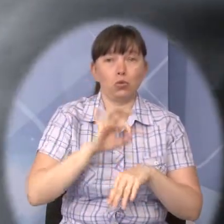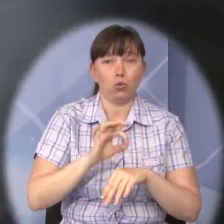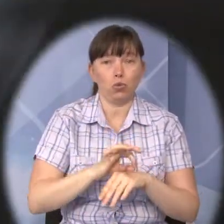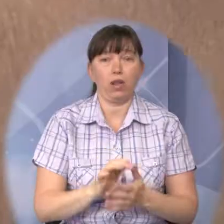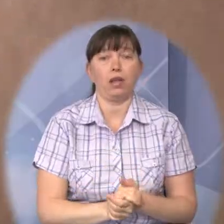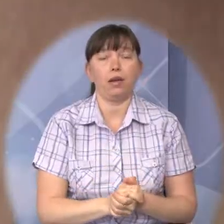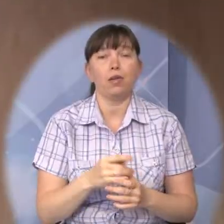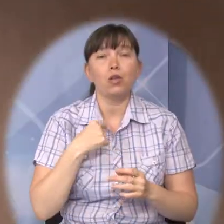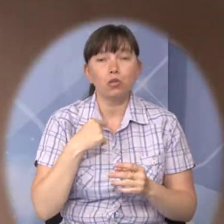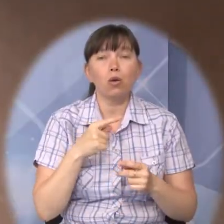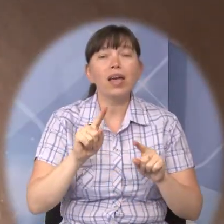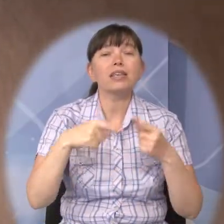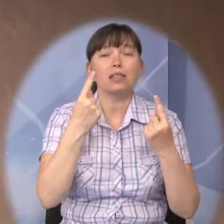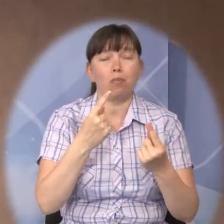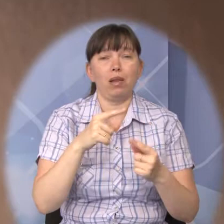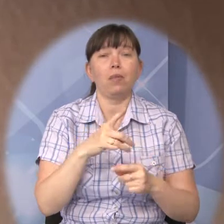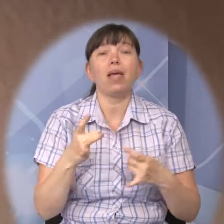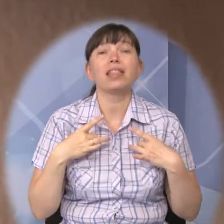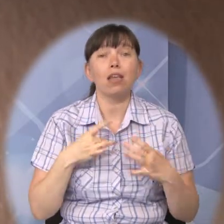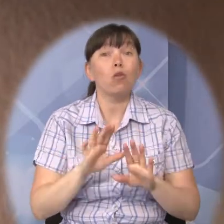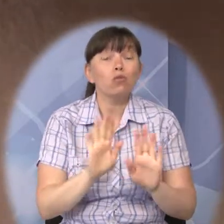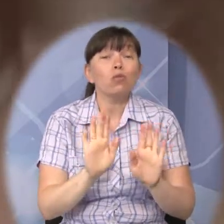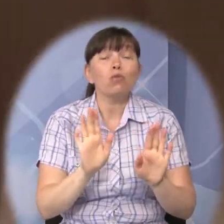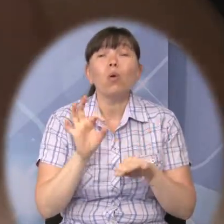durerilor. Și restabilim funcția nervului.